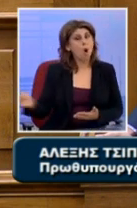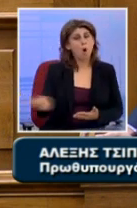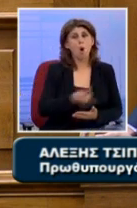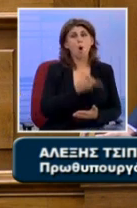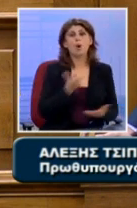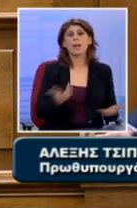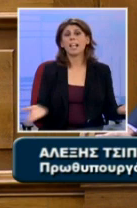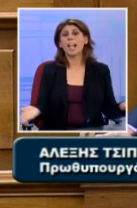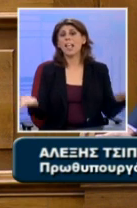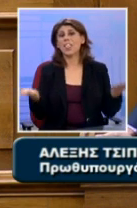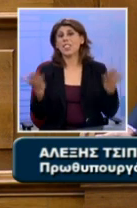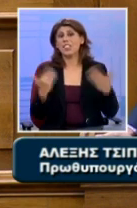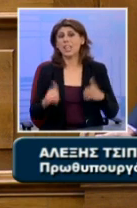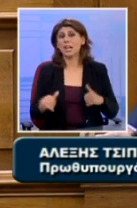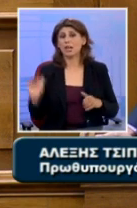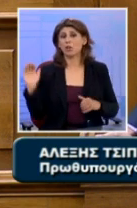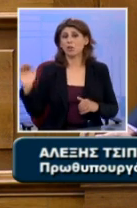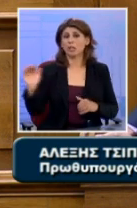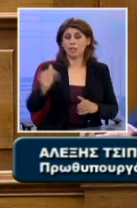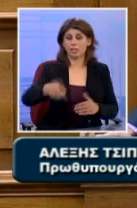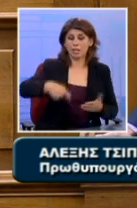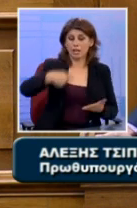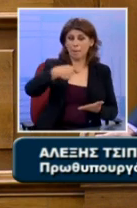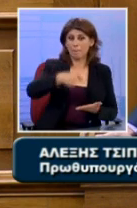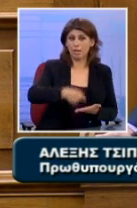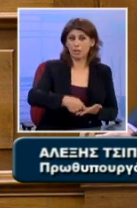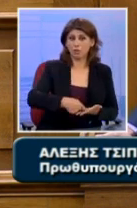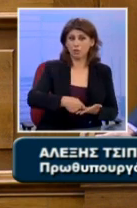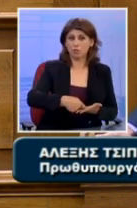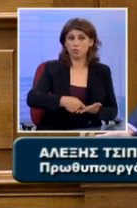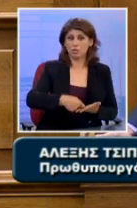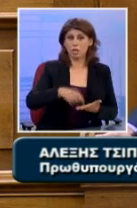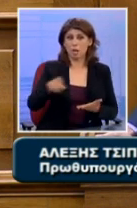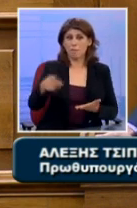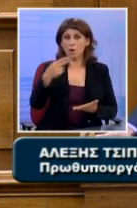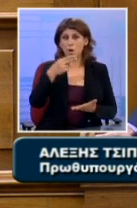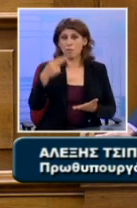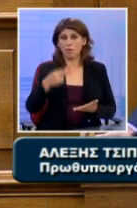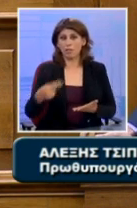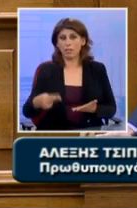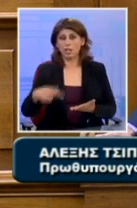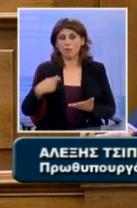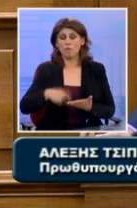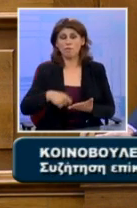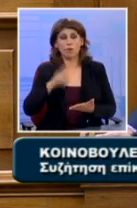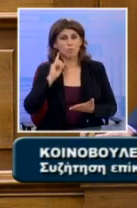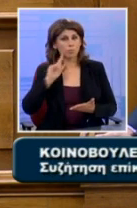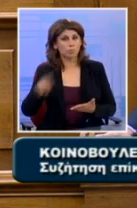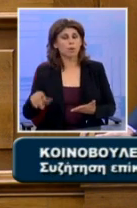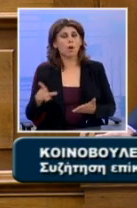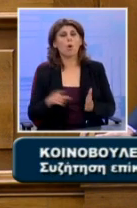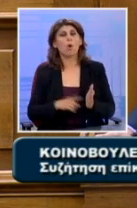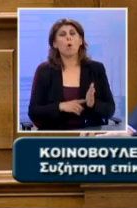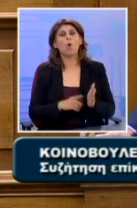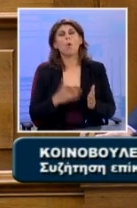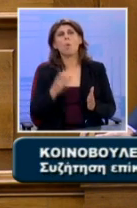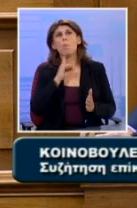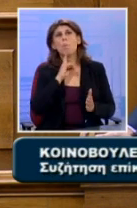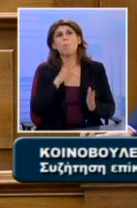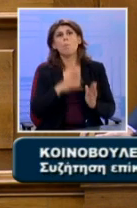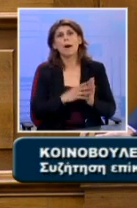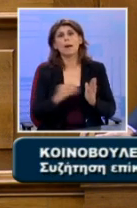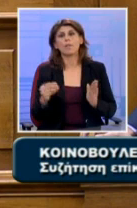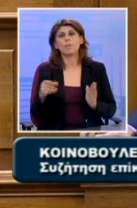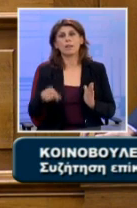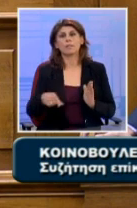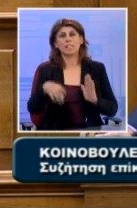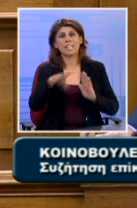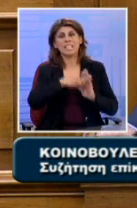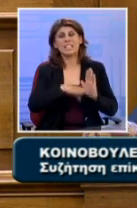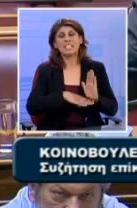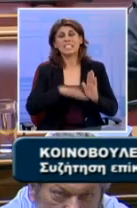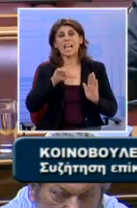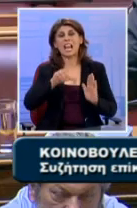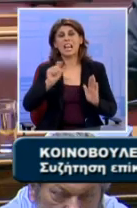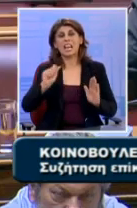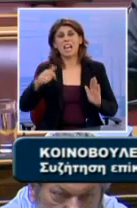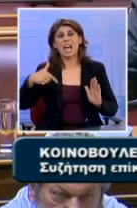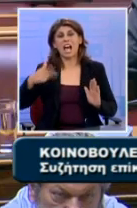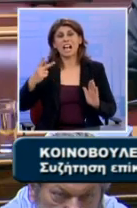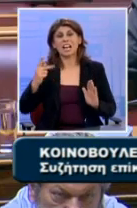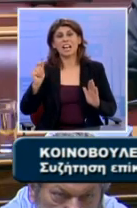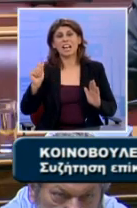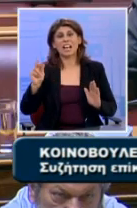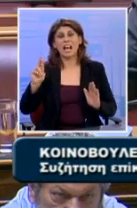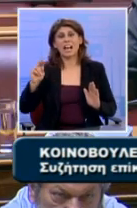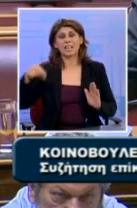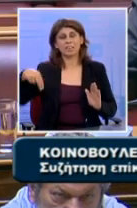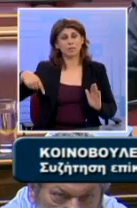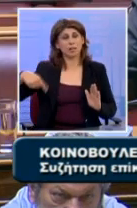δεν έχουν κληθεί να πληρώσουν από υποθέσεις φοροδιαφυγής, όπως αυτή η πολύκροτη υπόθεση της λίστας Λαγκάρτ, να κληθούν